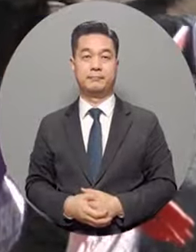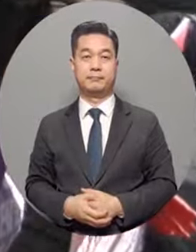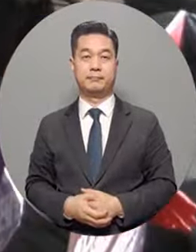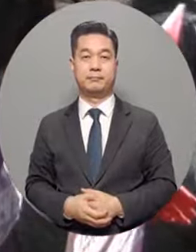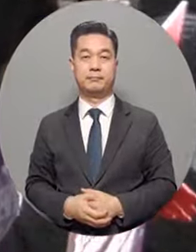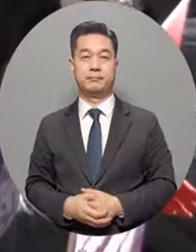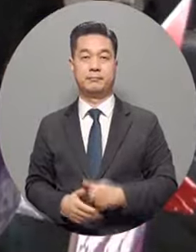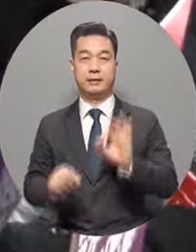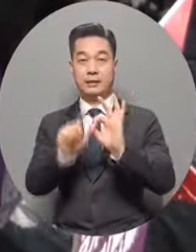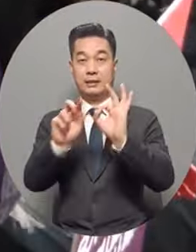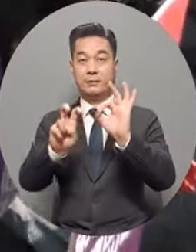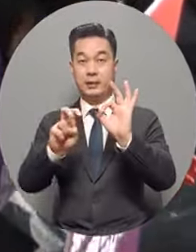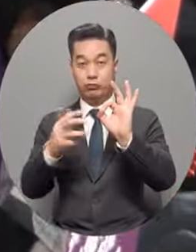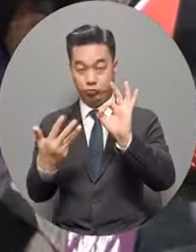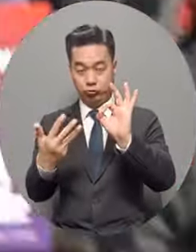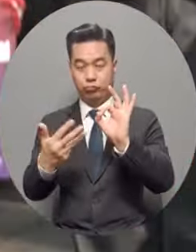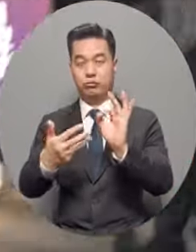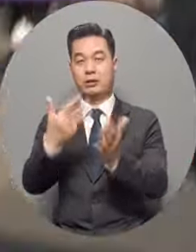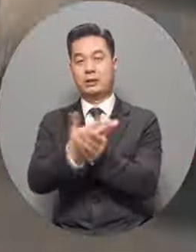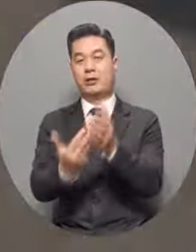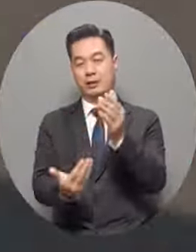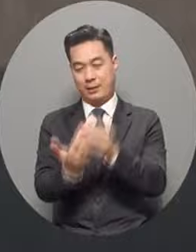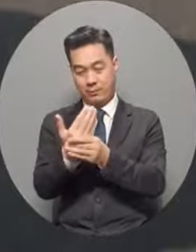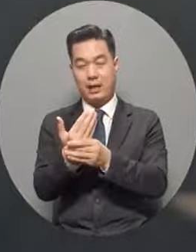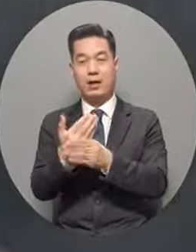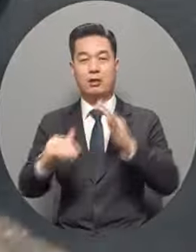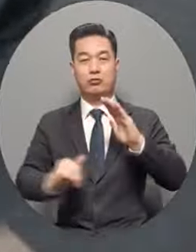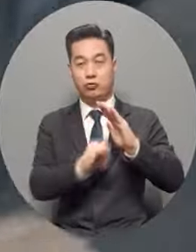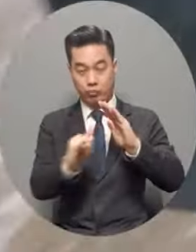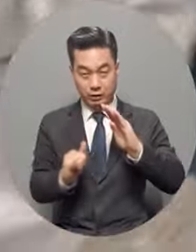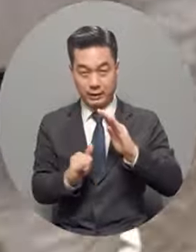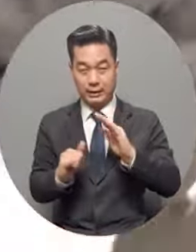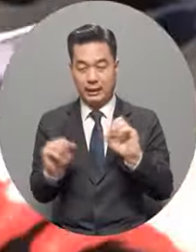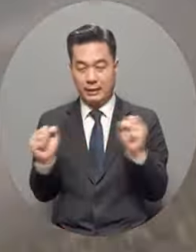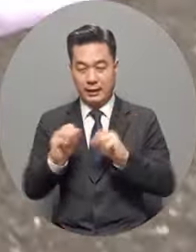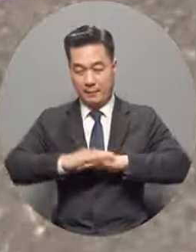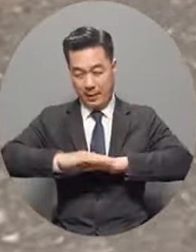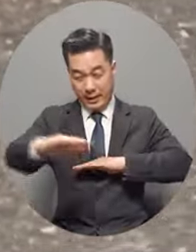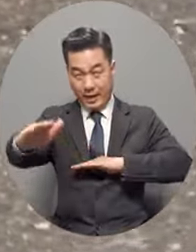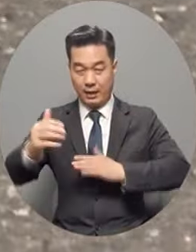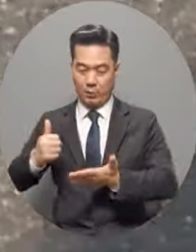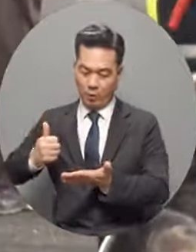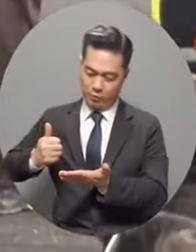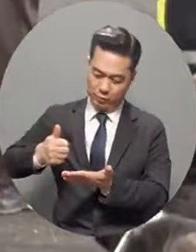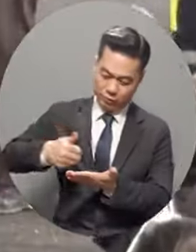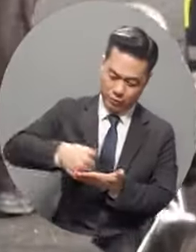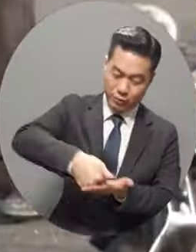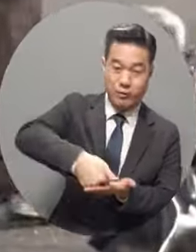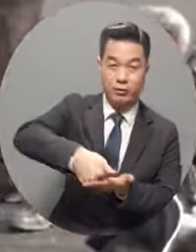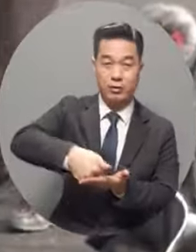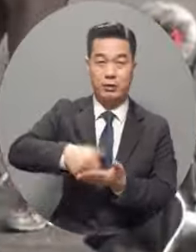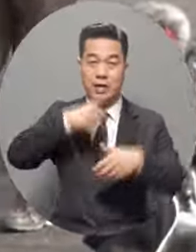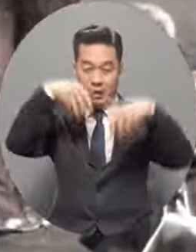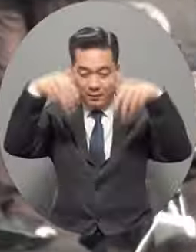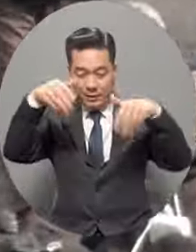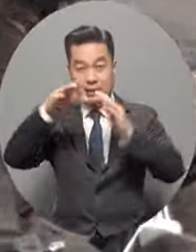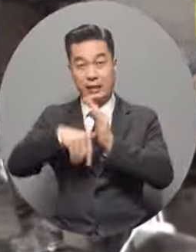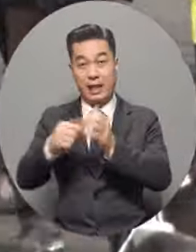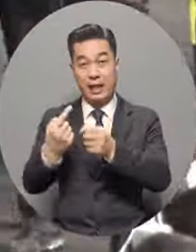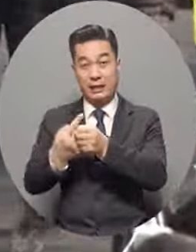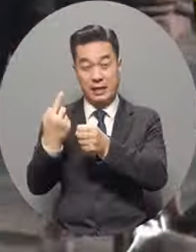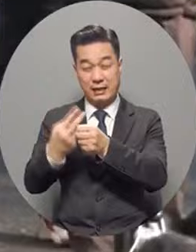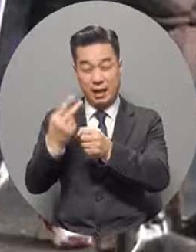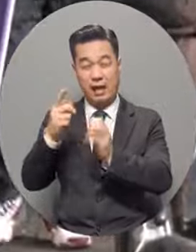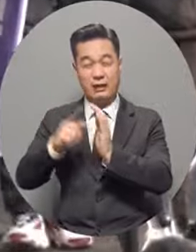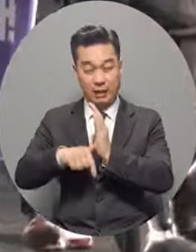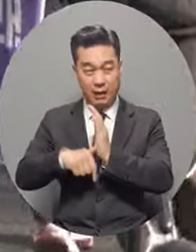12구 이태원 참사 유족들이 차가운 바닥에 온몸을 붙입니다. 지난 여름 빗속 삼보일배, 작년 말 눈밭